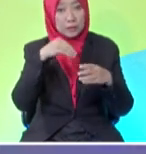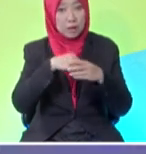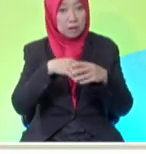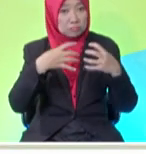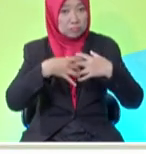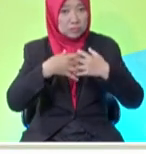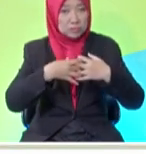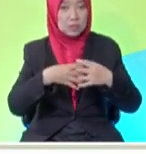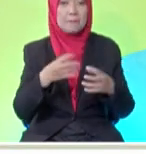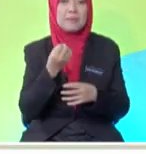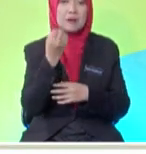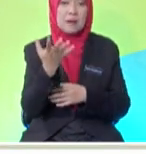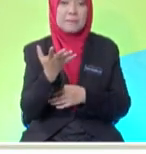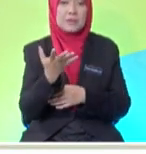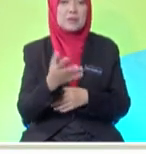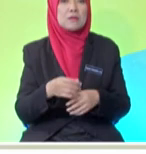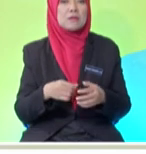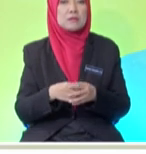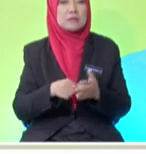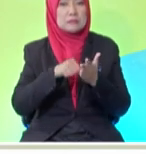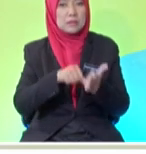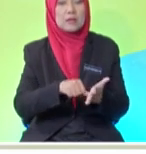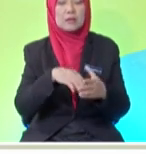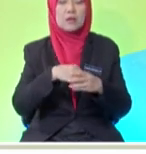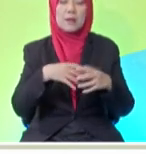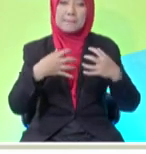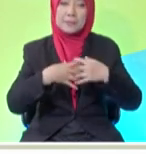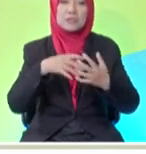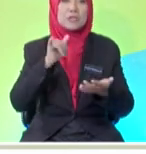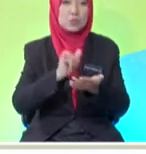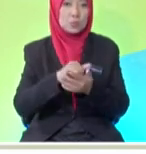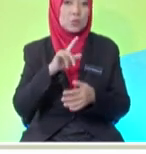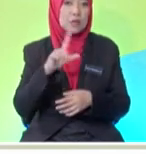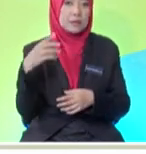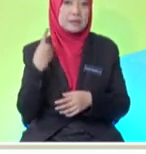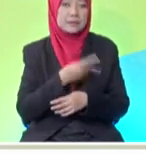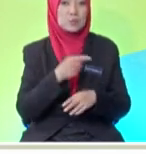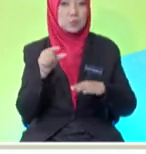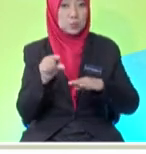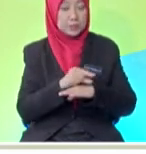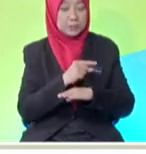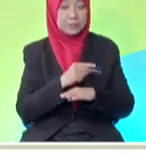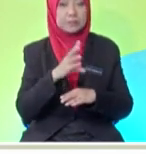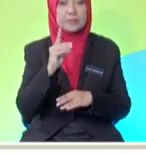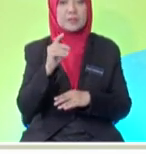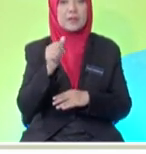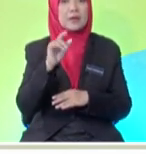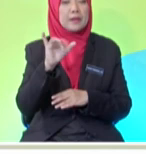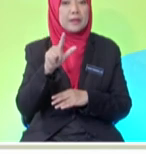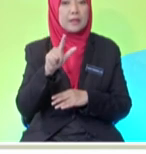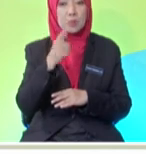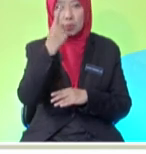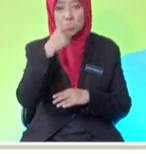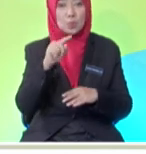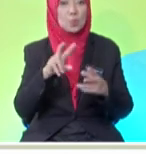tidak tahu berapa dia punya tekanan dalam engine semua Inilah alat yang kita gunakan seterusnya tolong yang digunakan bagi